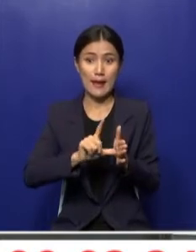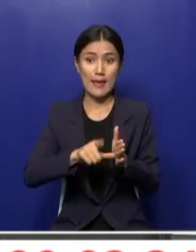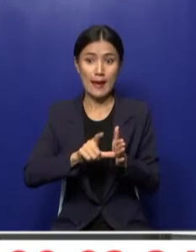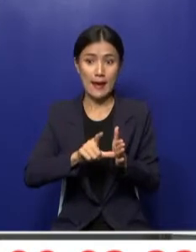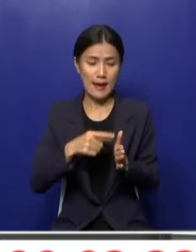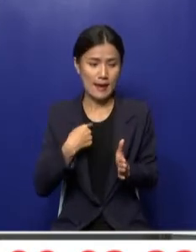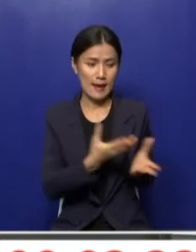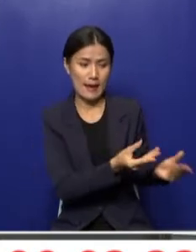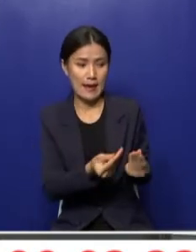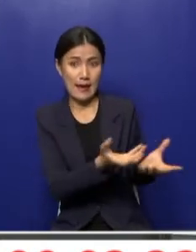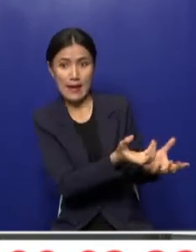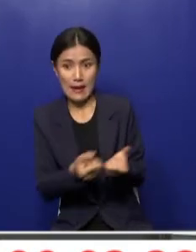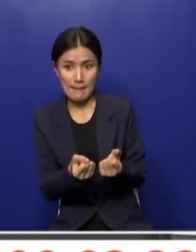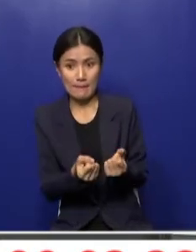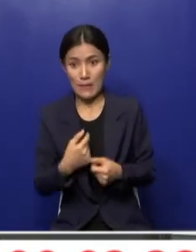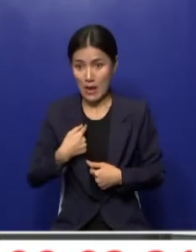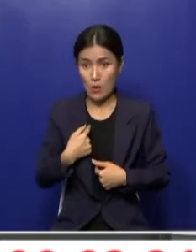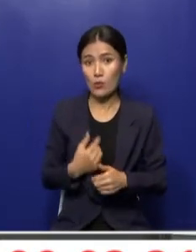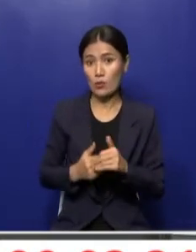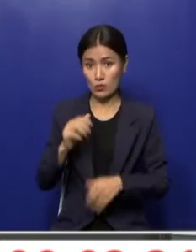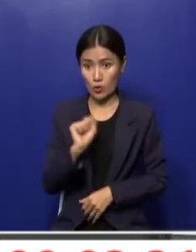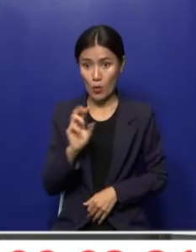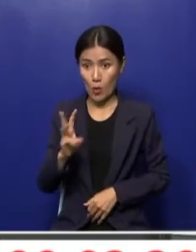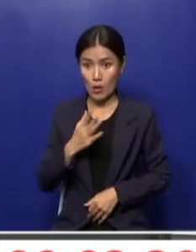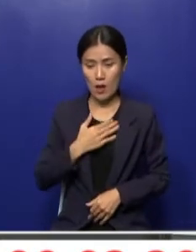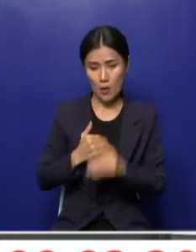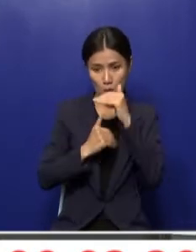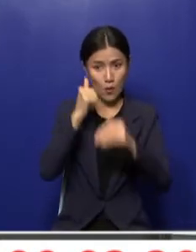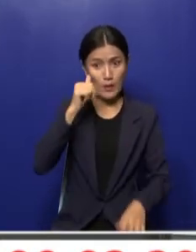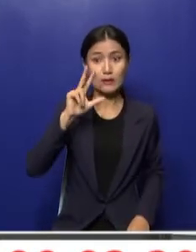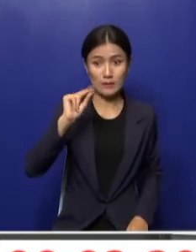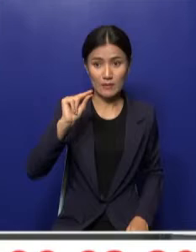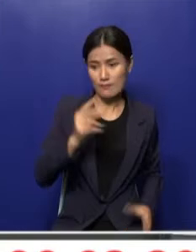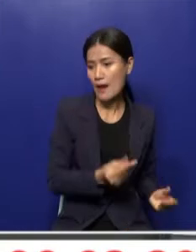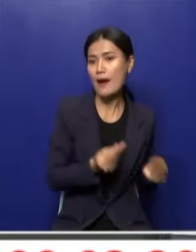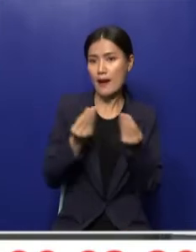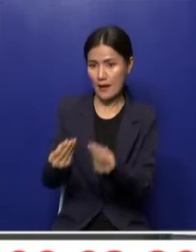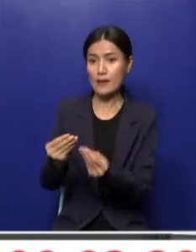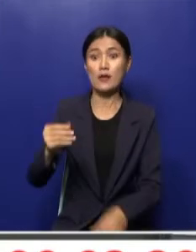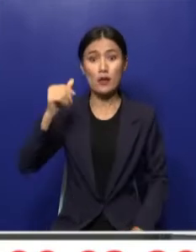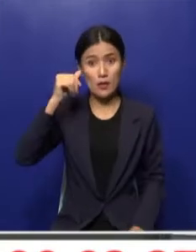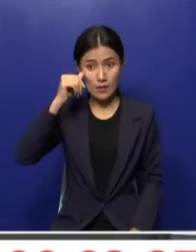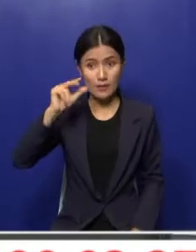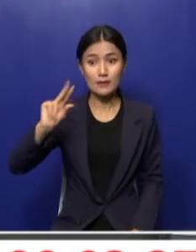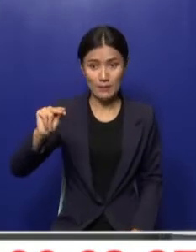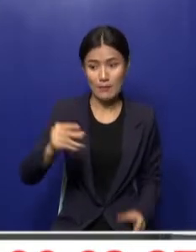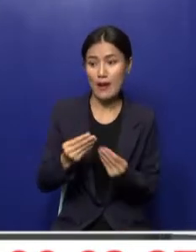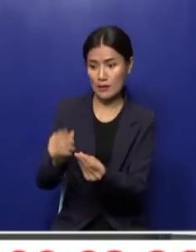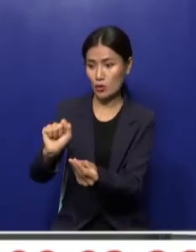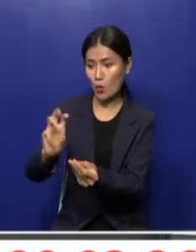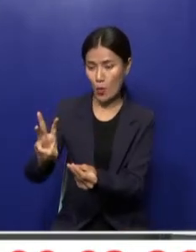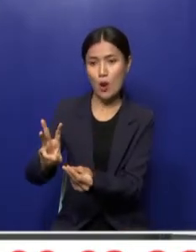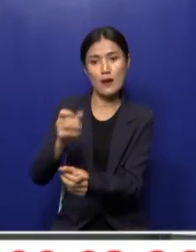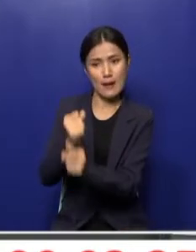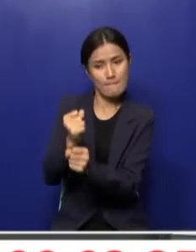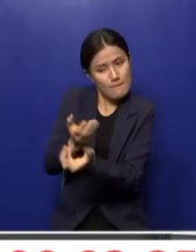เวลาในการดำเนินการ 30วันเพื่อส่งให้วุฒิสภาไปดำเนินการอีก 30วันแต่สิ่งที่